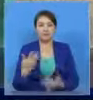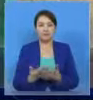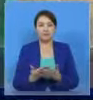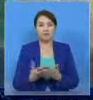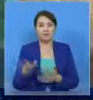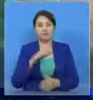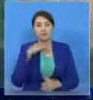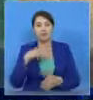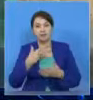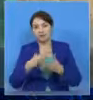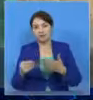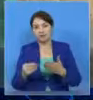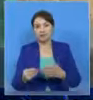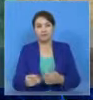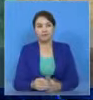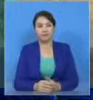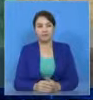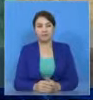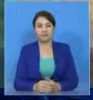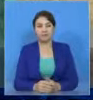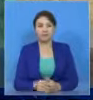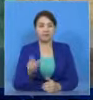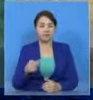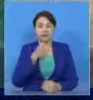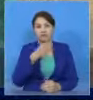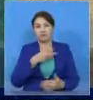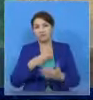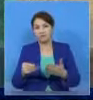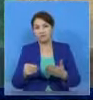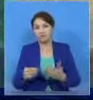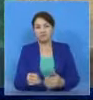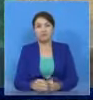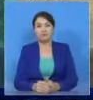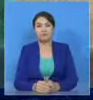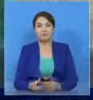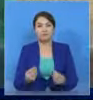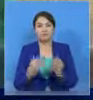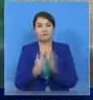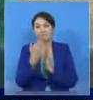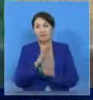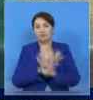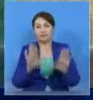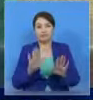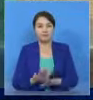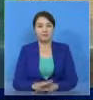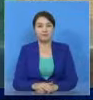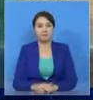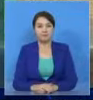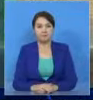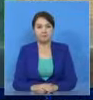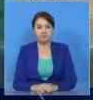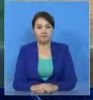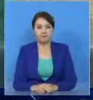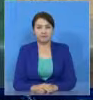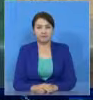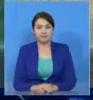все мясо разобрали. Люди хорошо берут. Цену не превышаем. Примерно сколько стоит